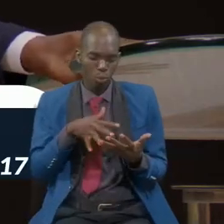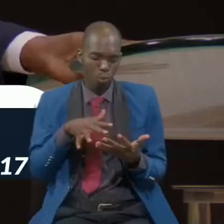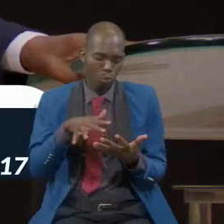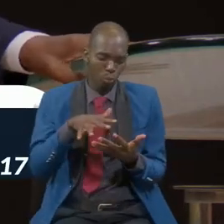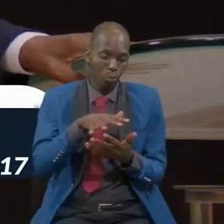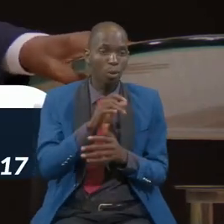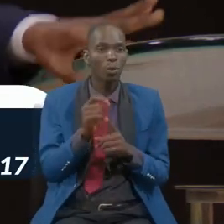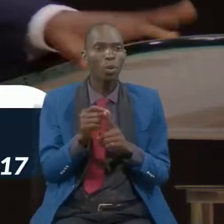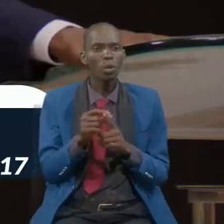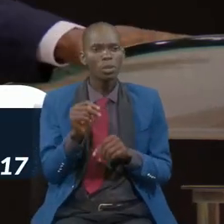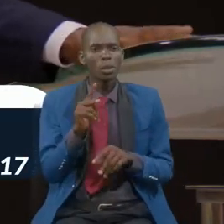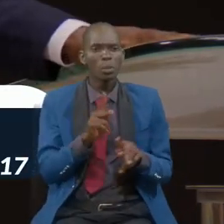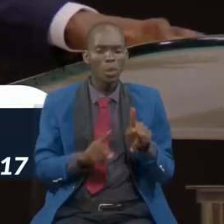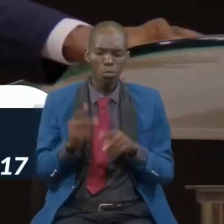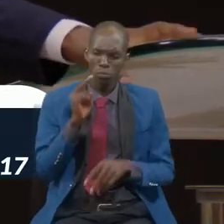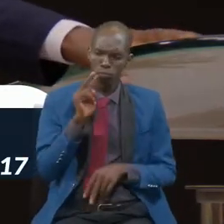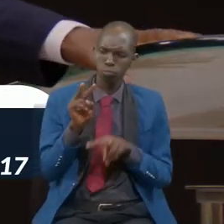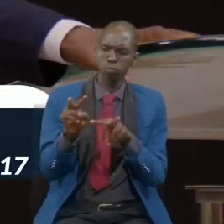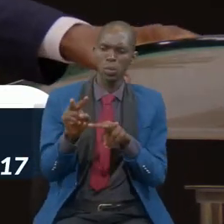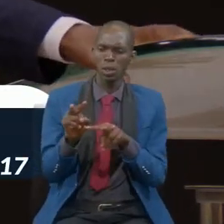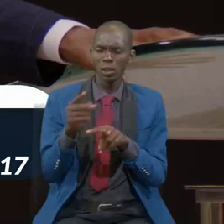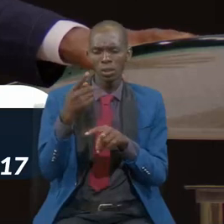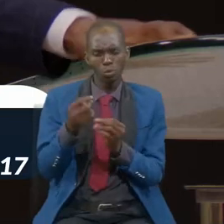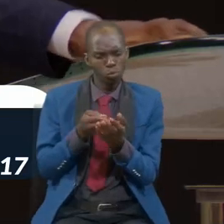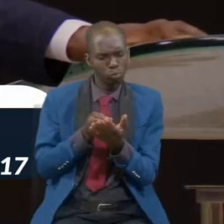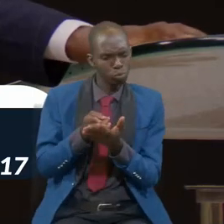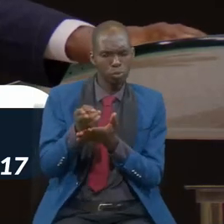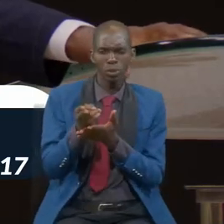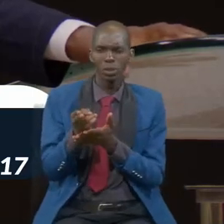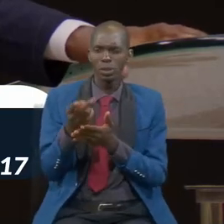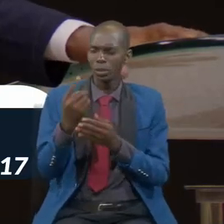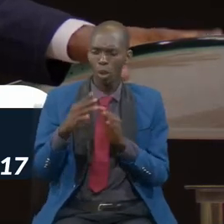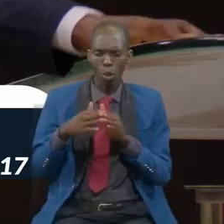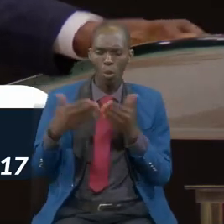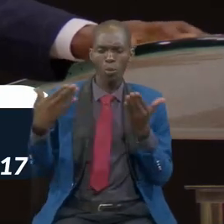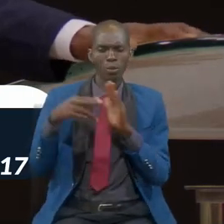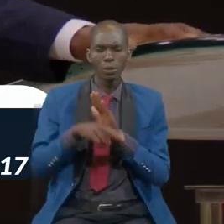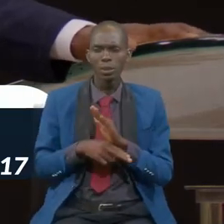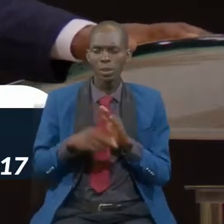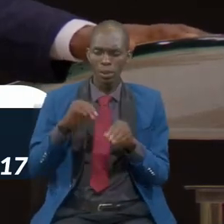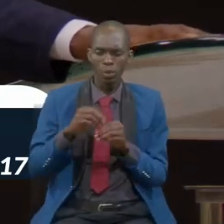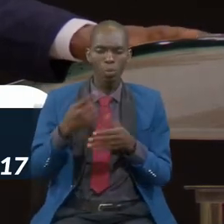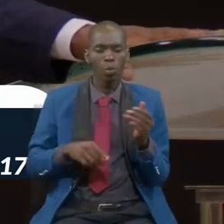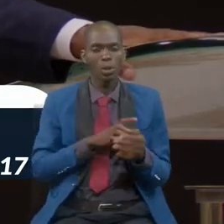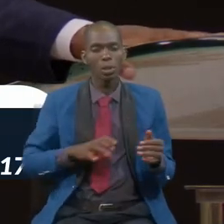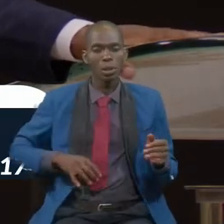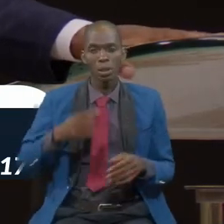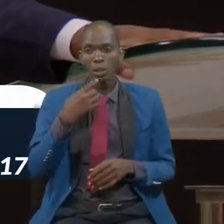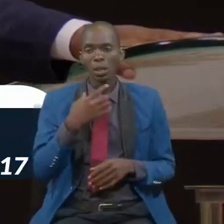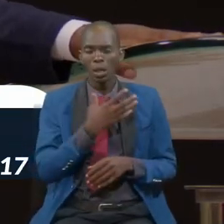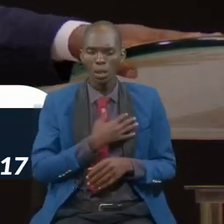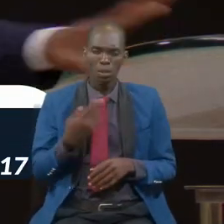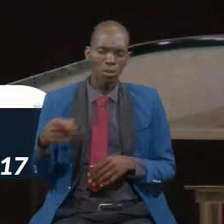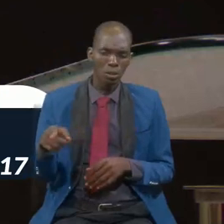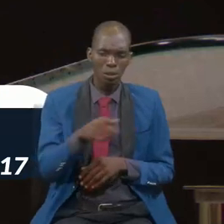ainsi plusieurs les gens ont vu la la sincérité la transparence dans